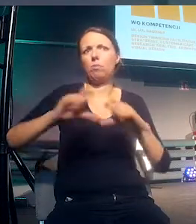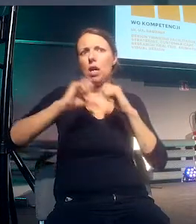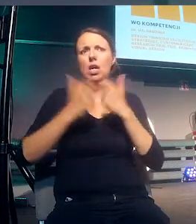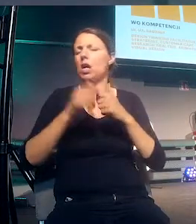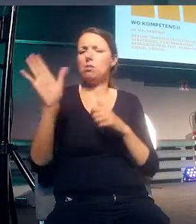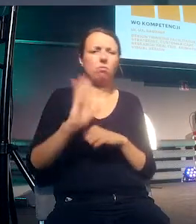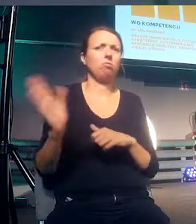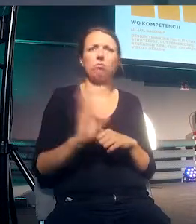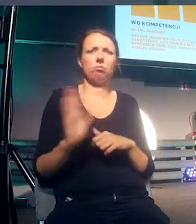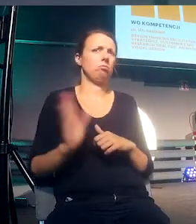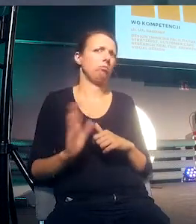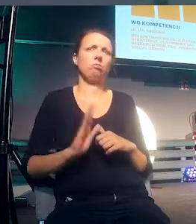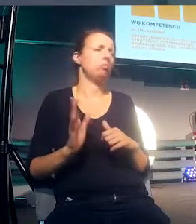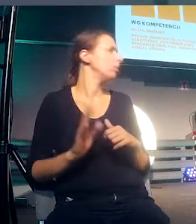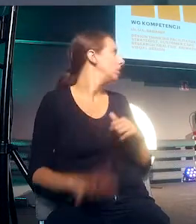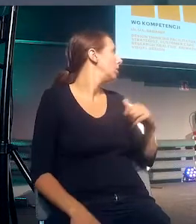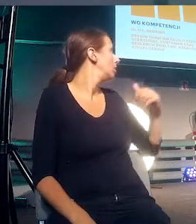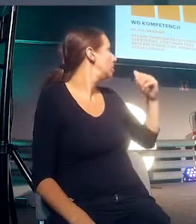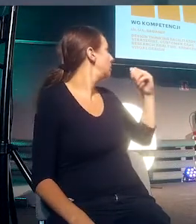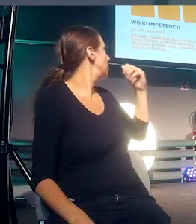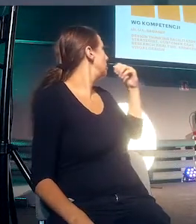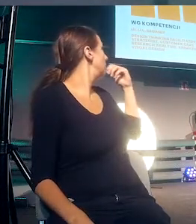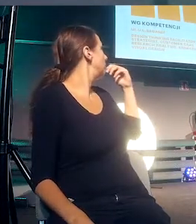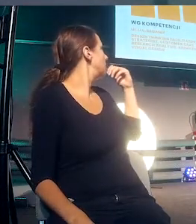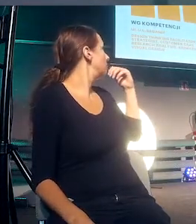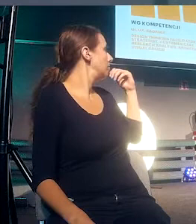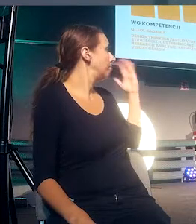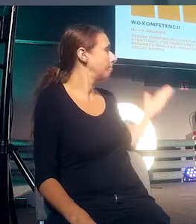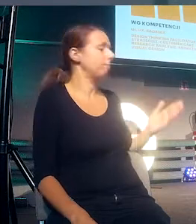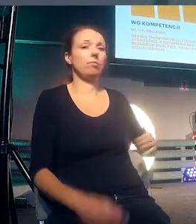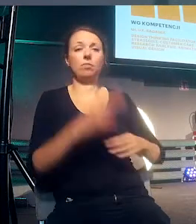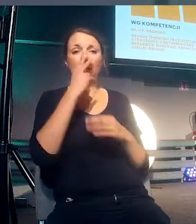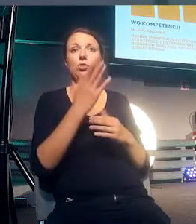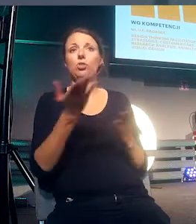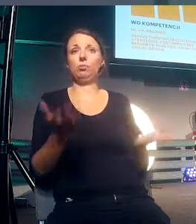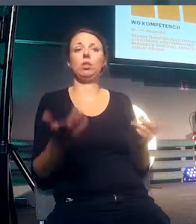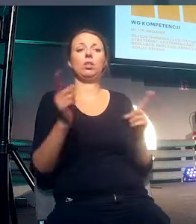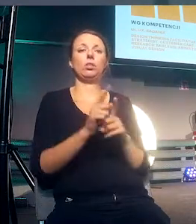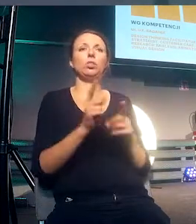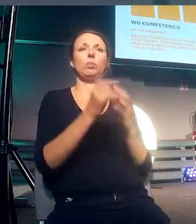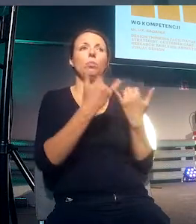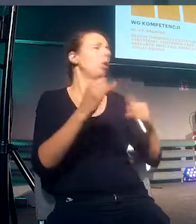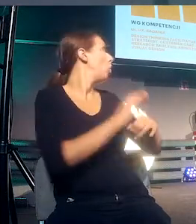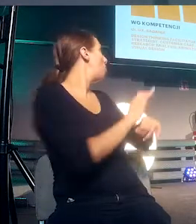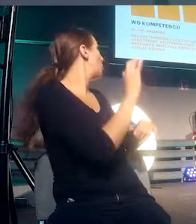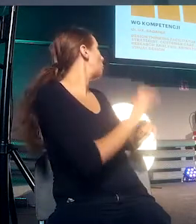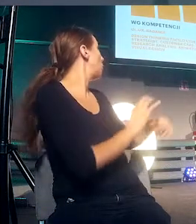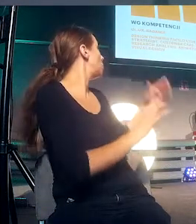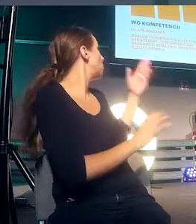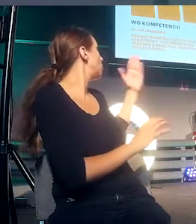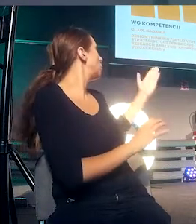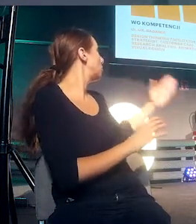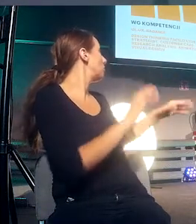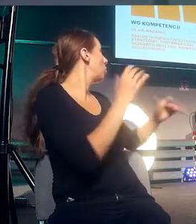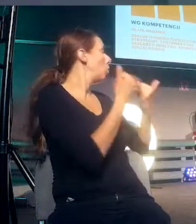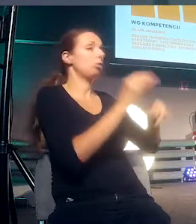rozproszona odpowiedzialność, ona leży na całym teamie. I można robić to klasycznie, to bym powiedział, ktoś robi UI, ktoś robi UX,